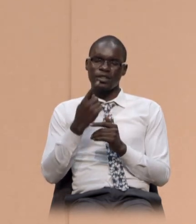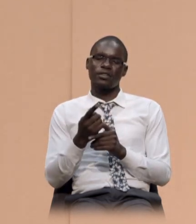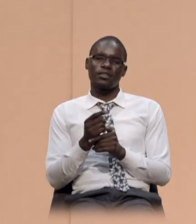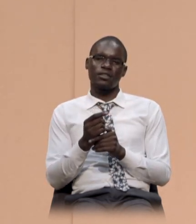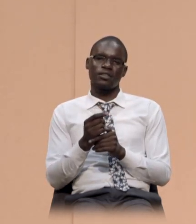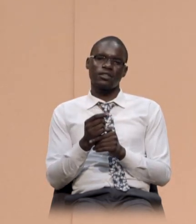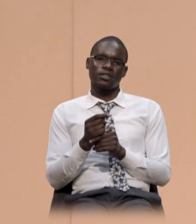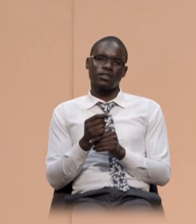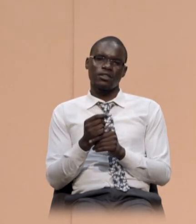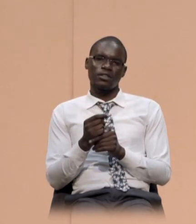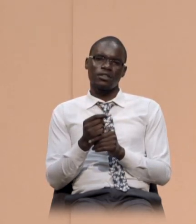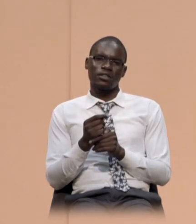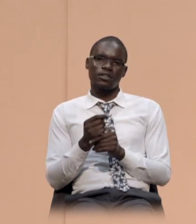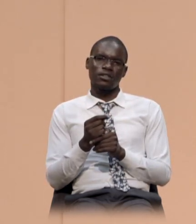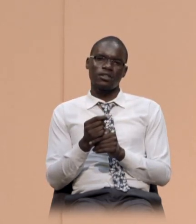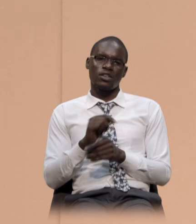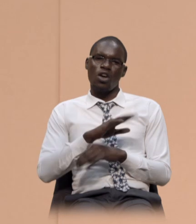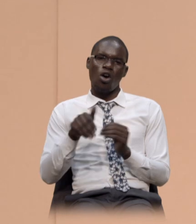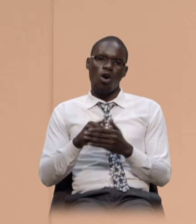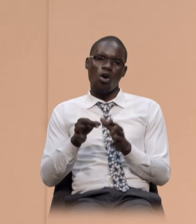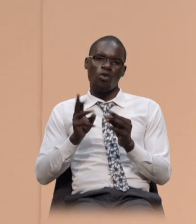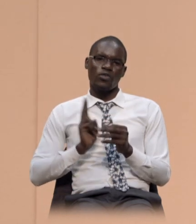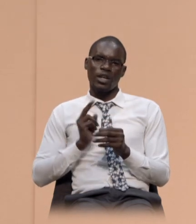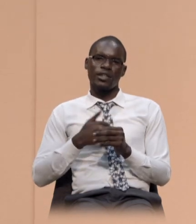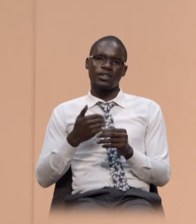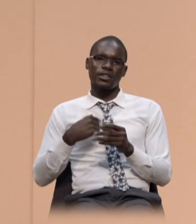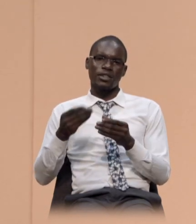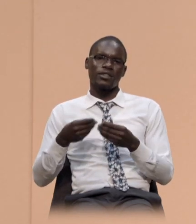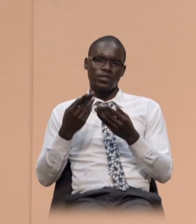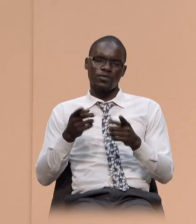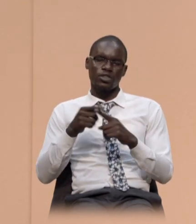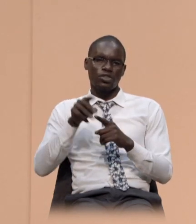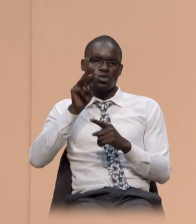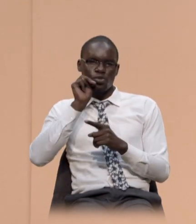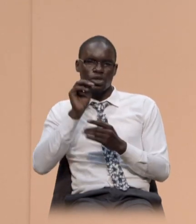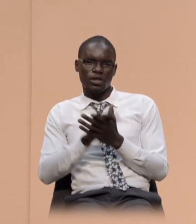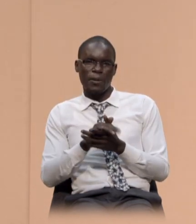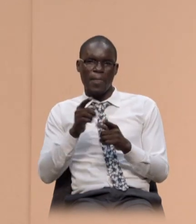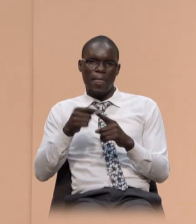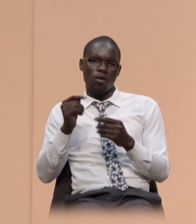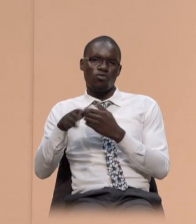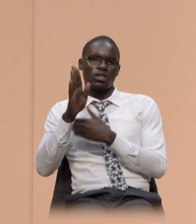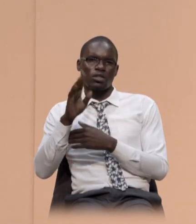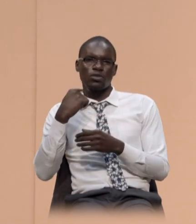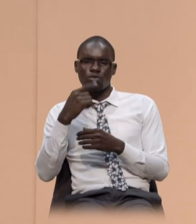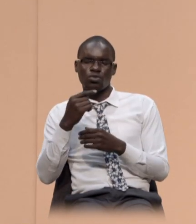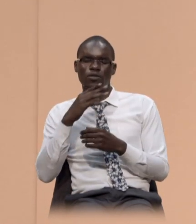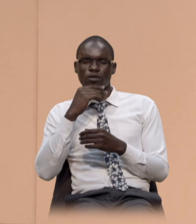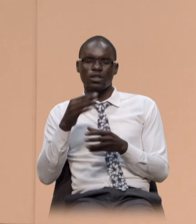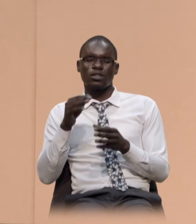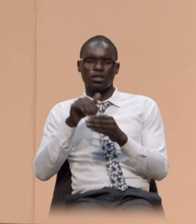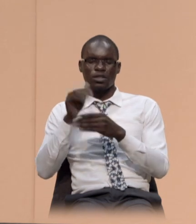sana. Anasema sisi zote tumepewa kwake kutoka kwa Baba yetu ambaye ni Baba wa